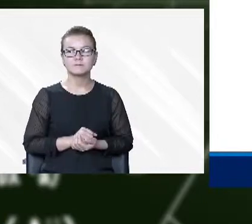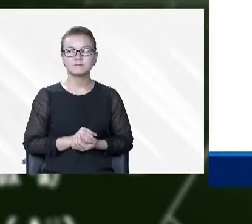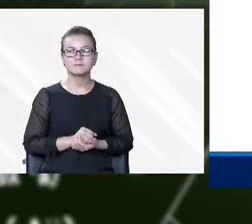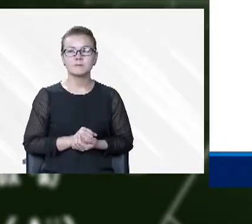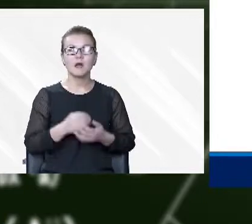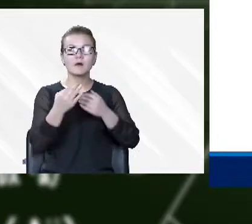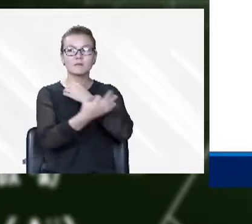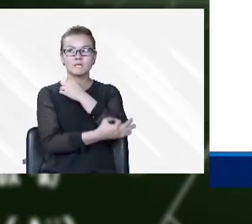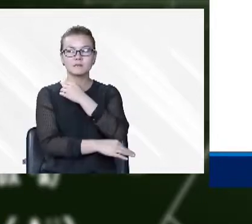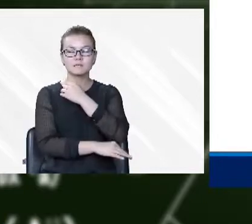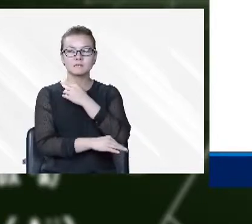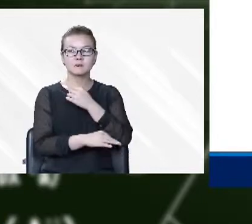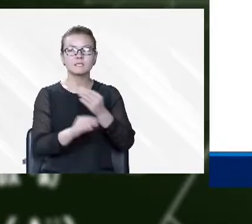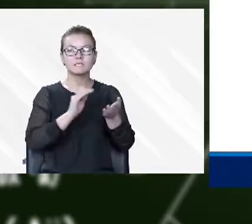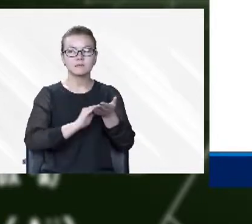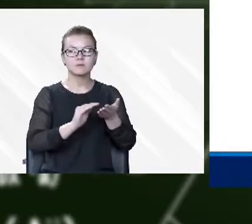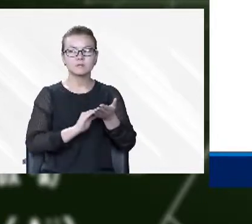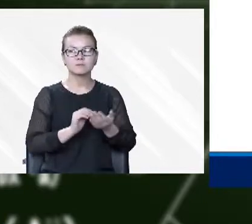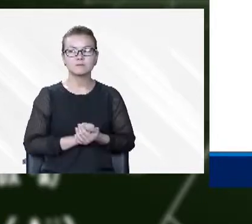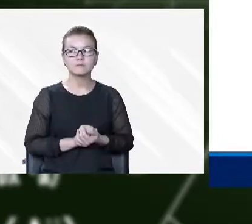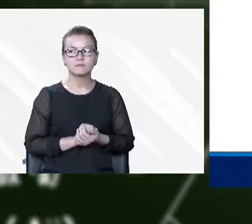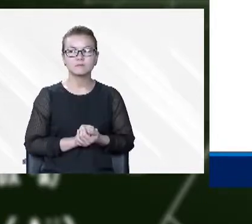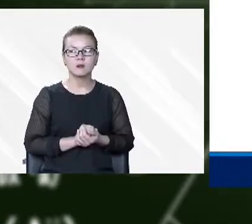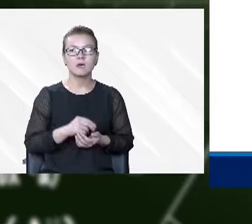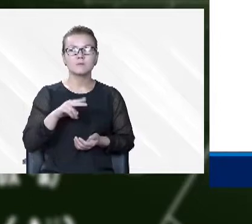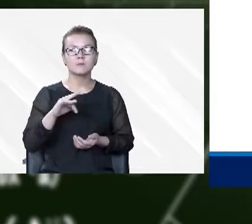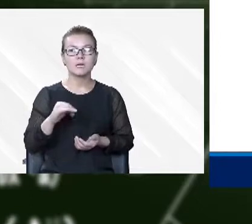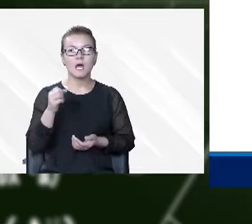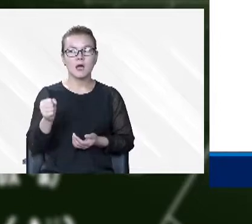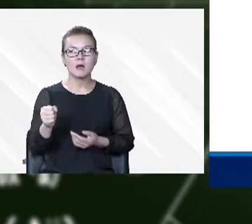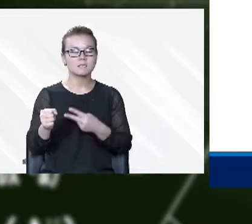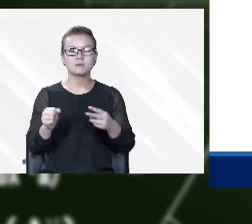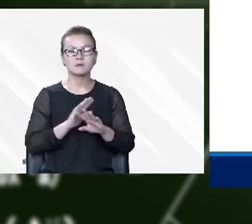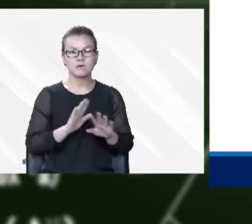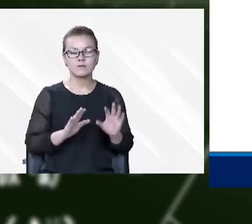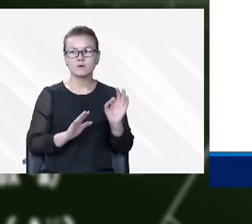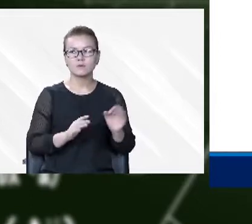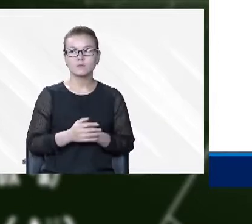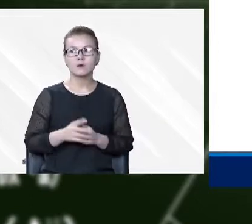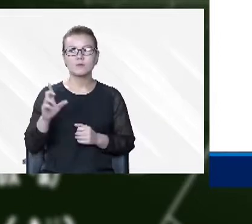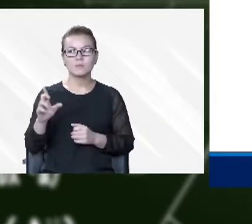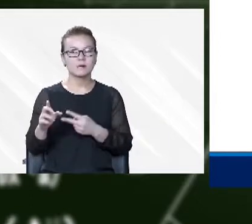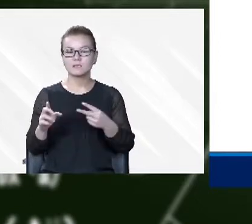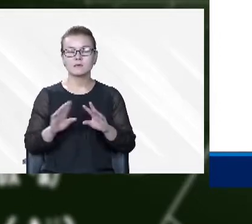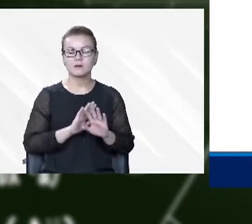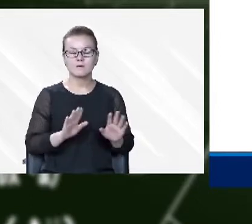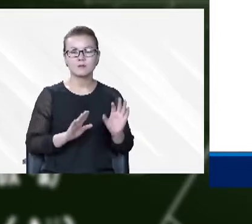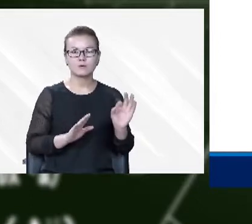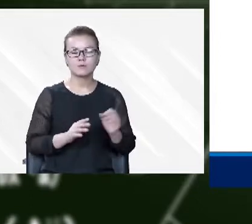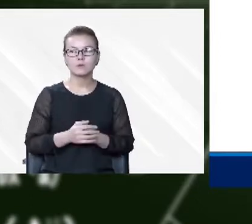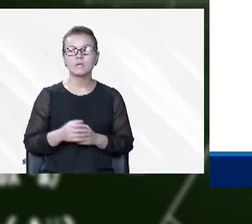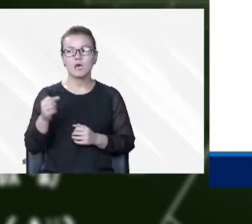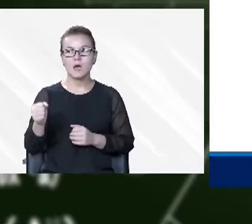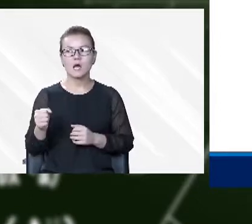В конце запишем: при а не равном 0, б не равном 0 и